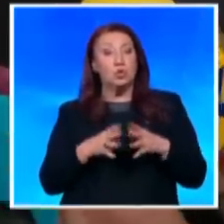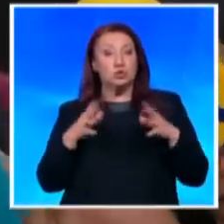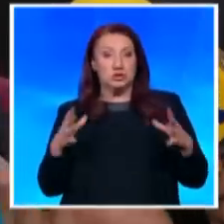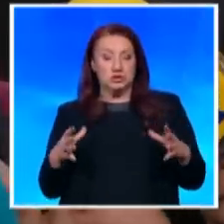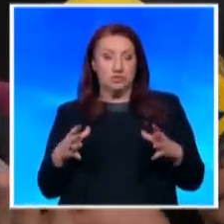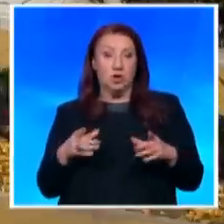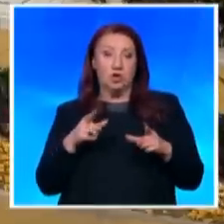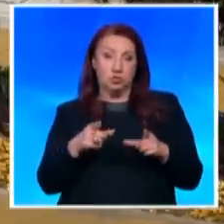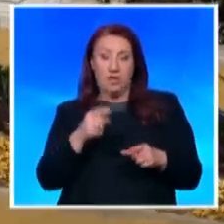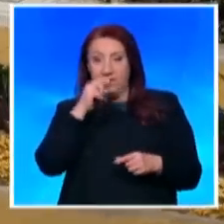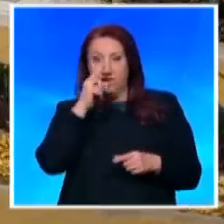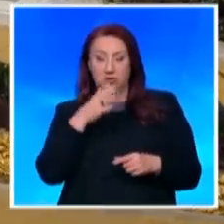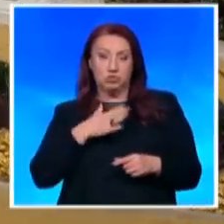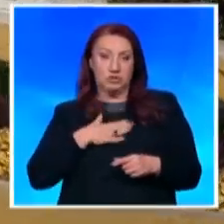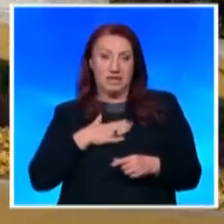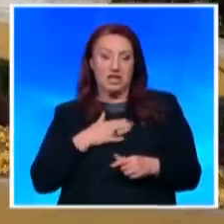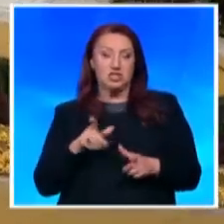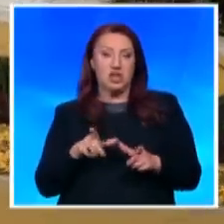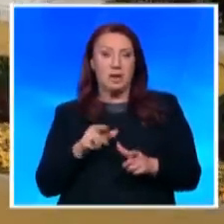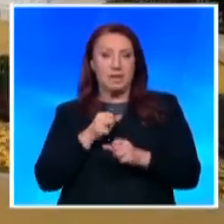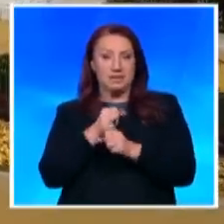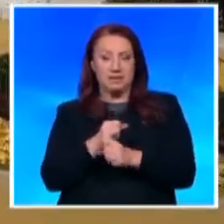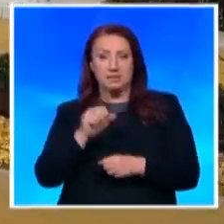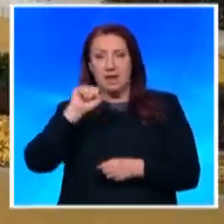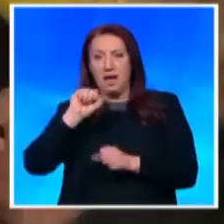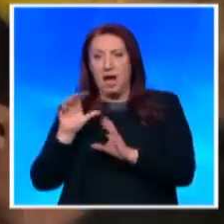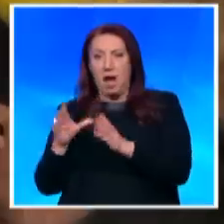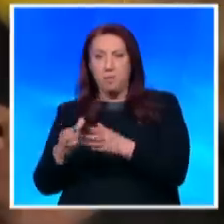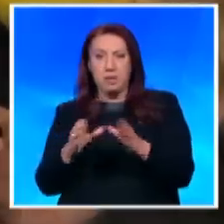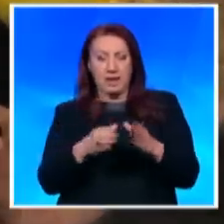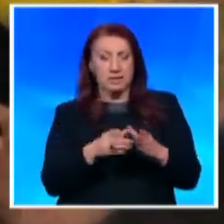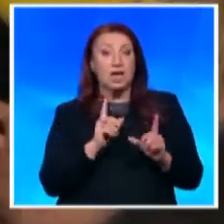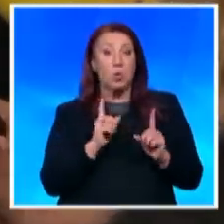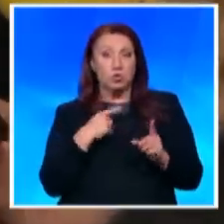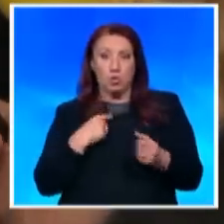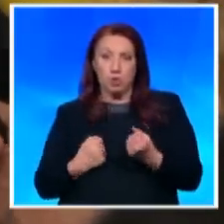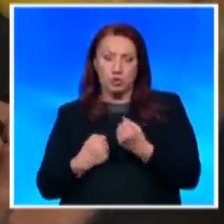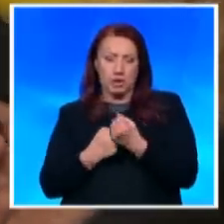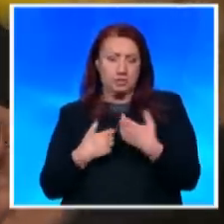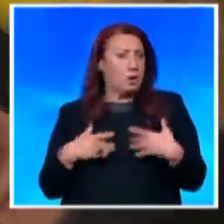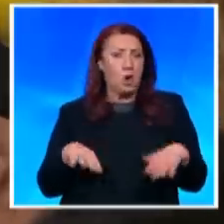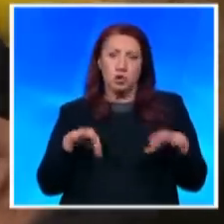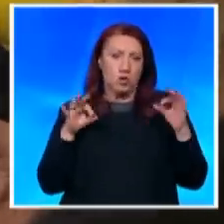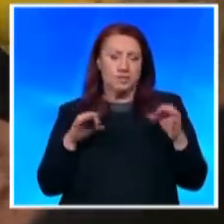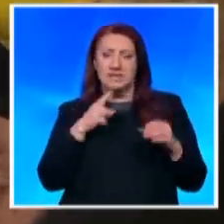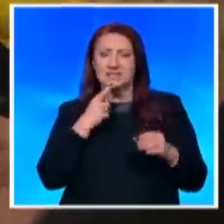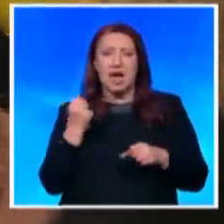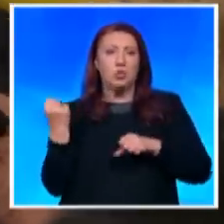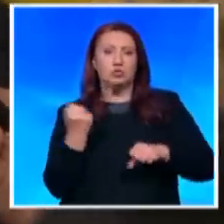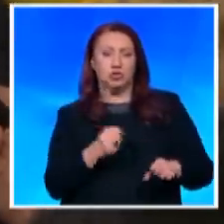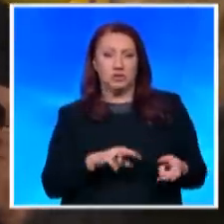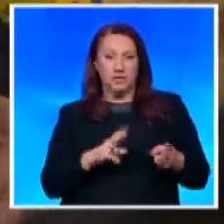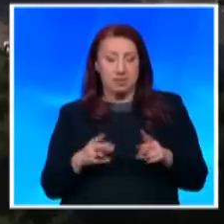за нас остава водещо. Партиите, които ме подкрепят, имат готовност за конституционна реформа. Сега е момента тези, които я искат,